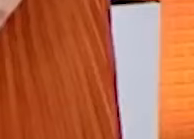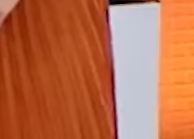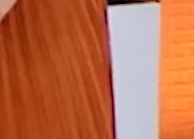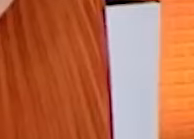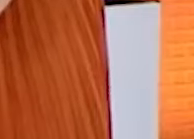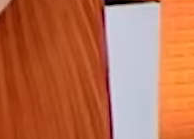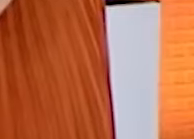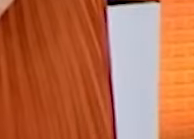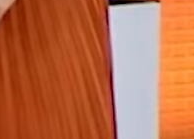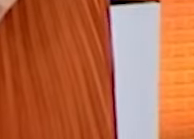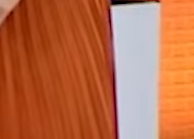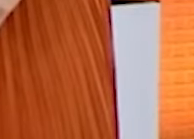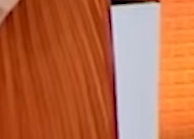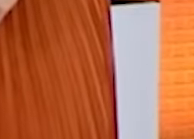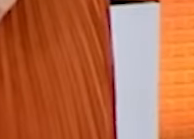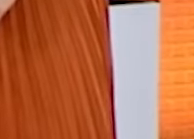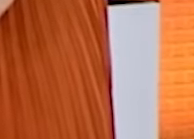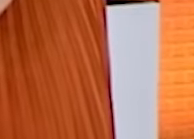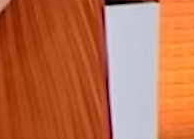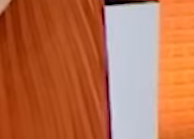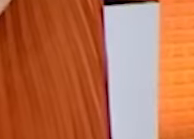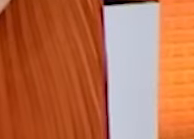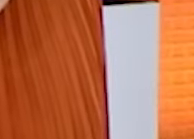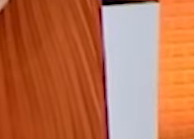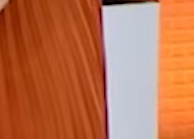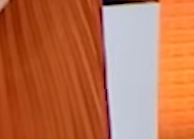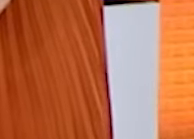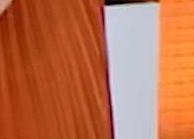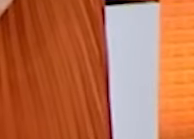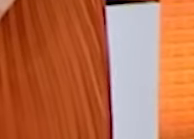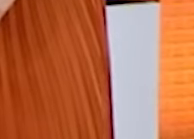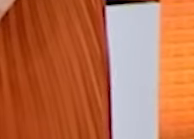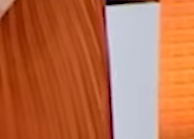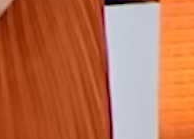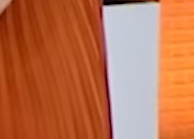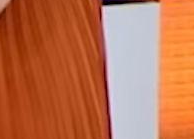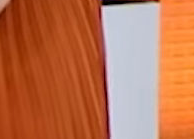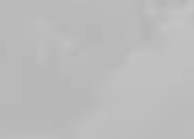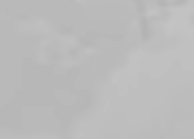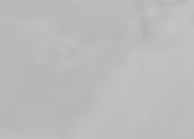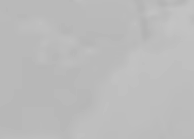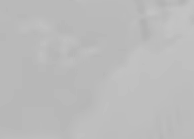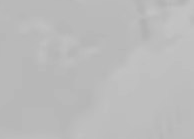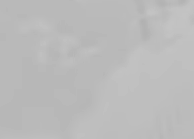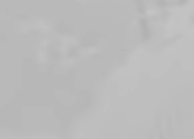niyo po kami sa GMA Pinoy TV at sa www.gmanews.tv.